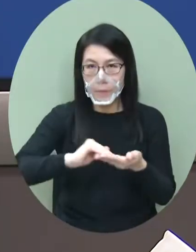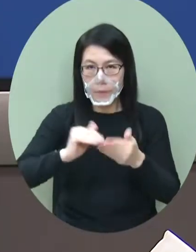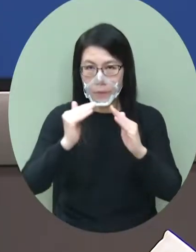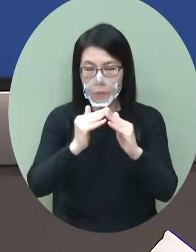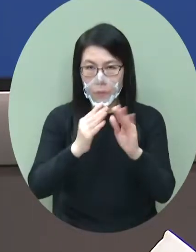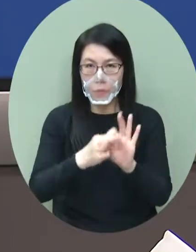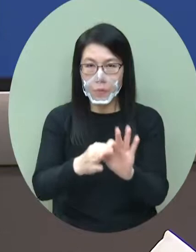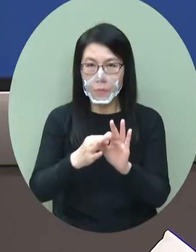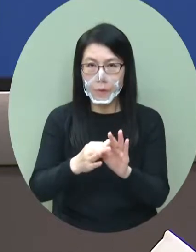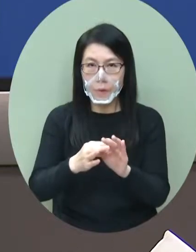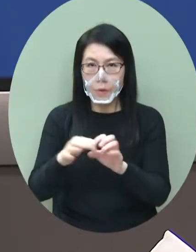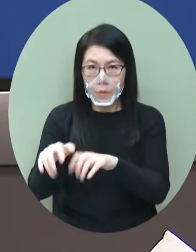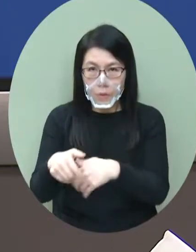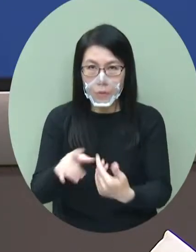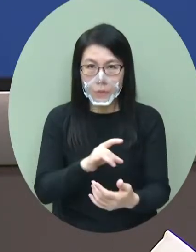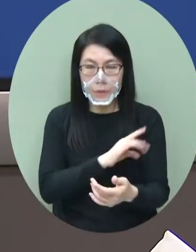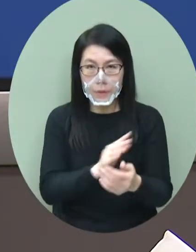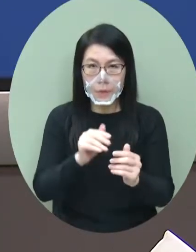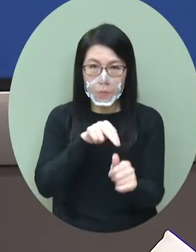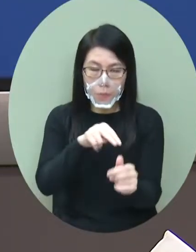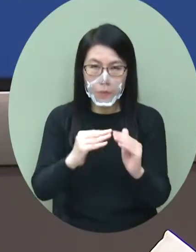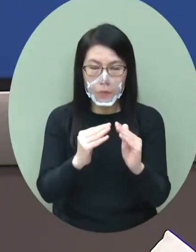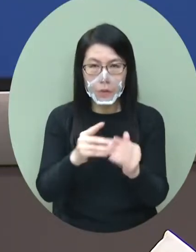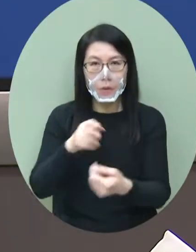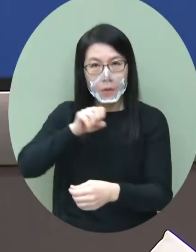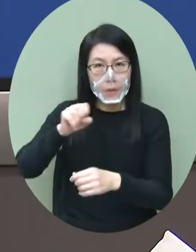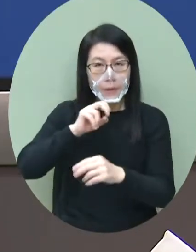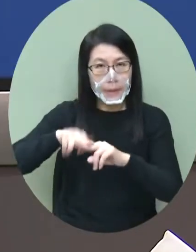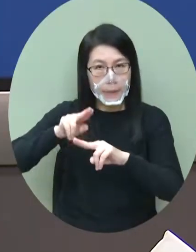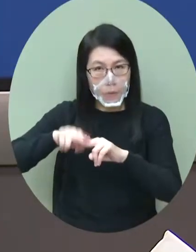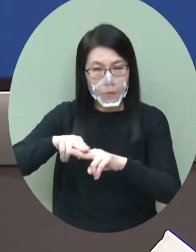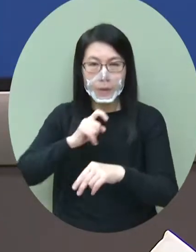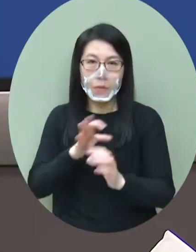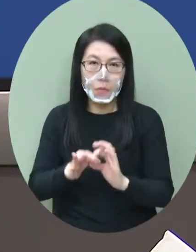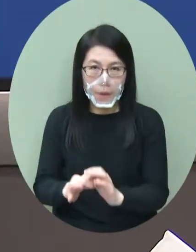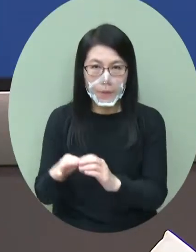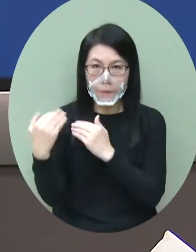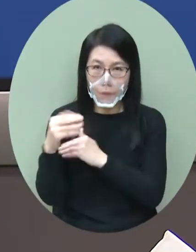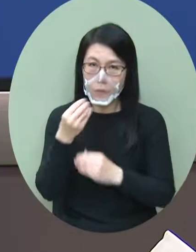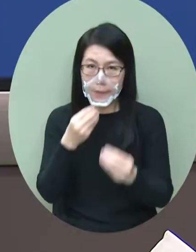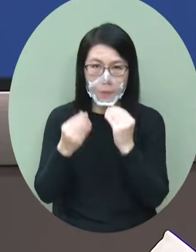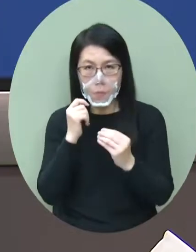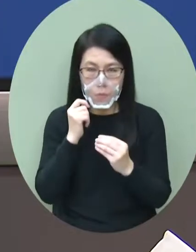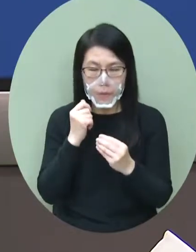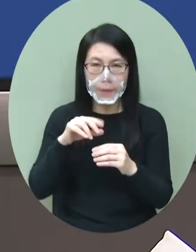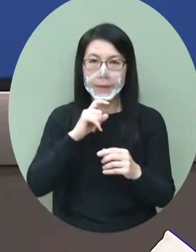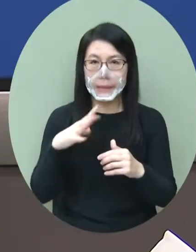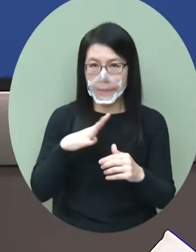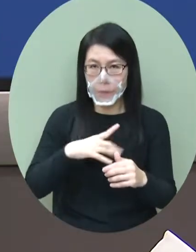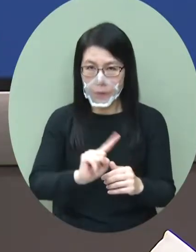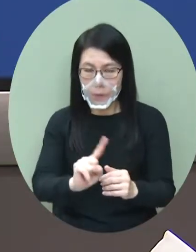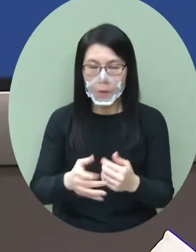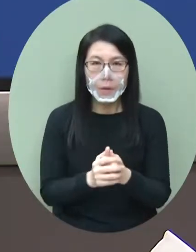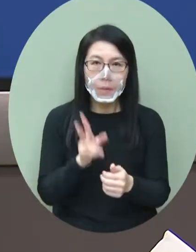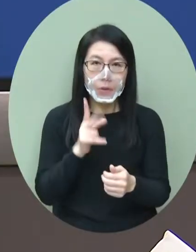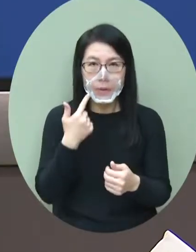食物及卫生局连同渔护署公布内地供港的鲜活食品的情况，包括